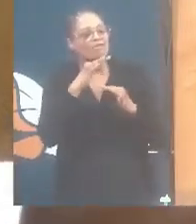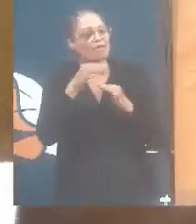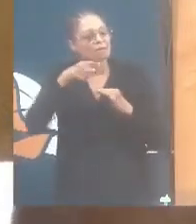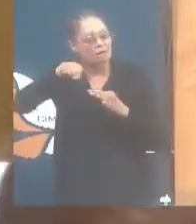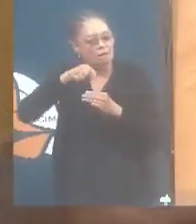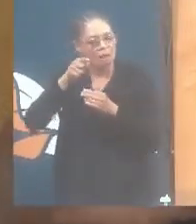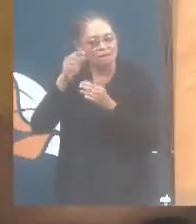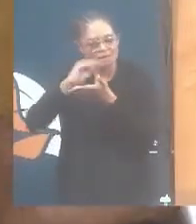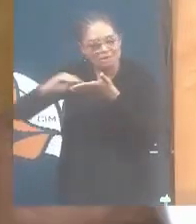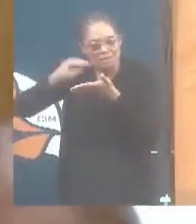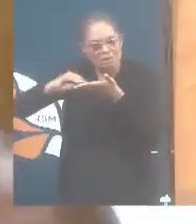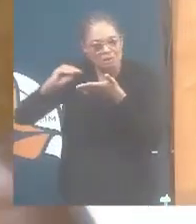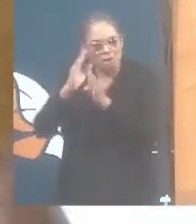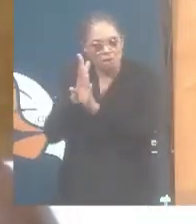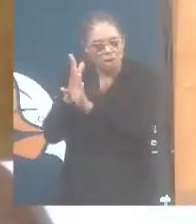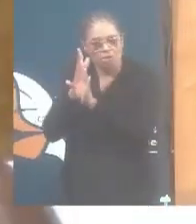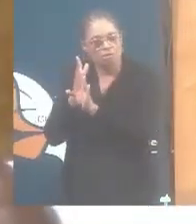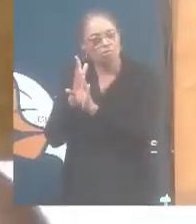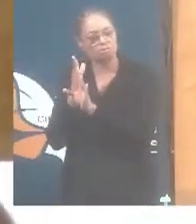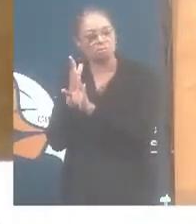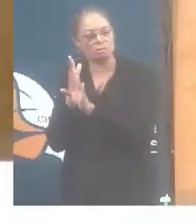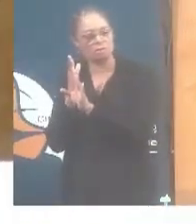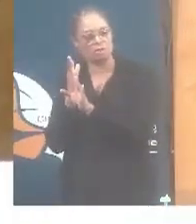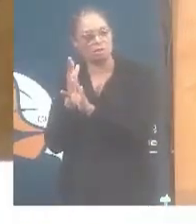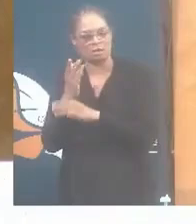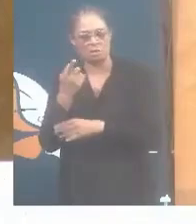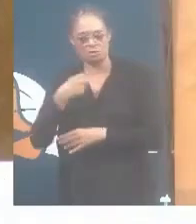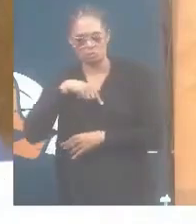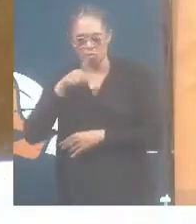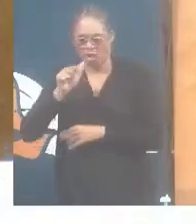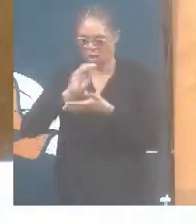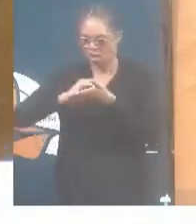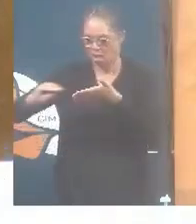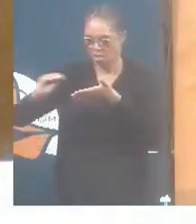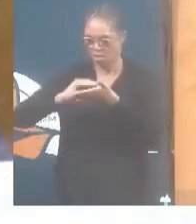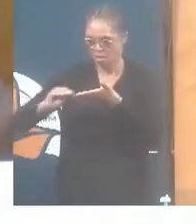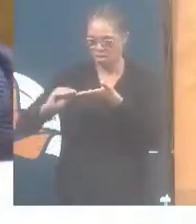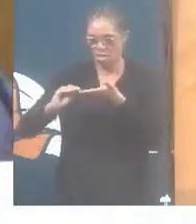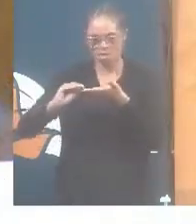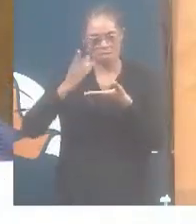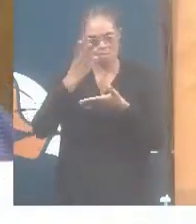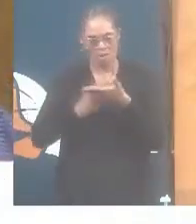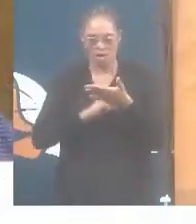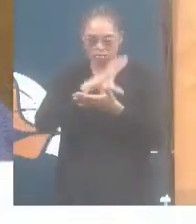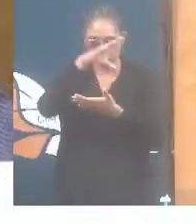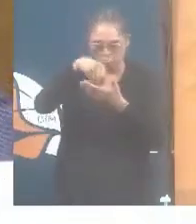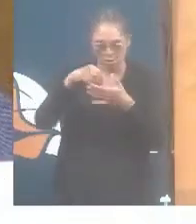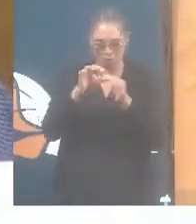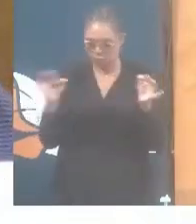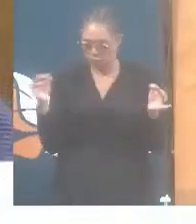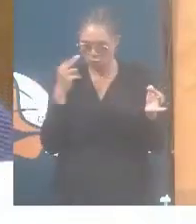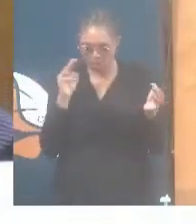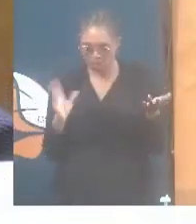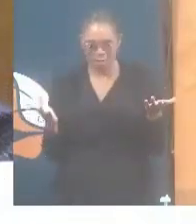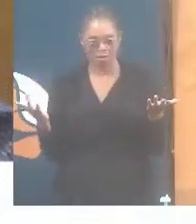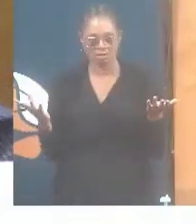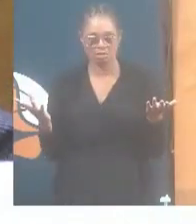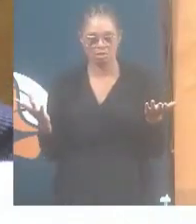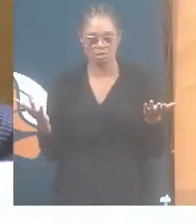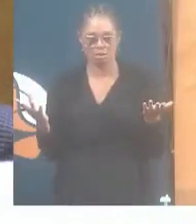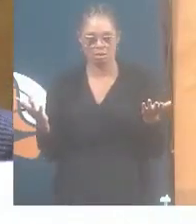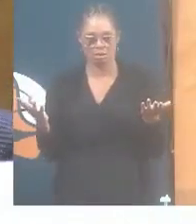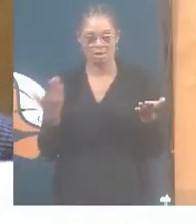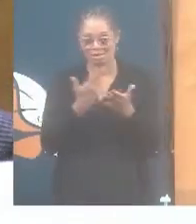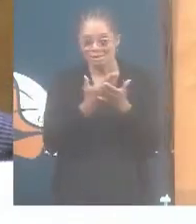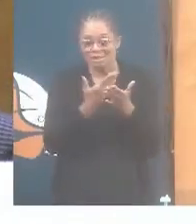dissimulation d'écriture. Là, lorsque nous disons qu'il y a des écritures qui ne sont pas comptabilisées, qui n'apparaissent pas, là, nous sommes dans des